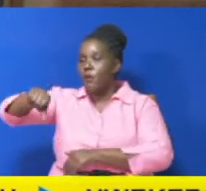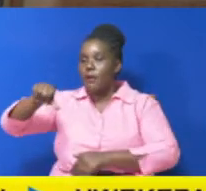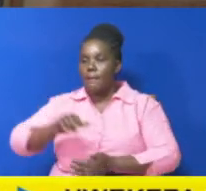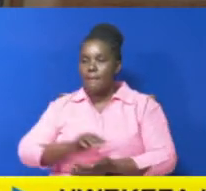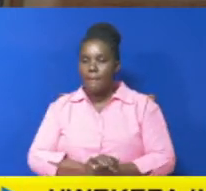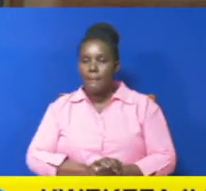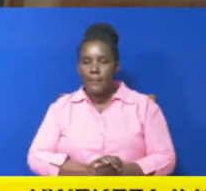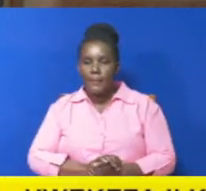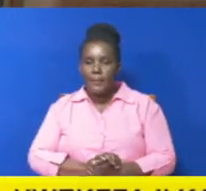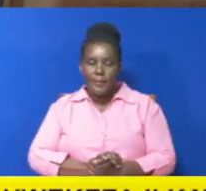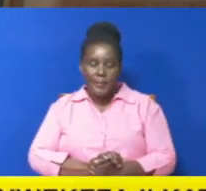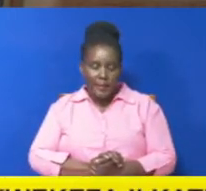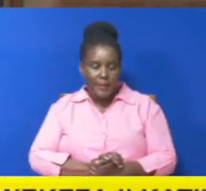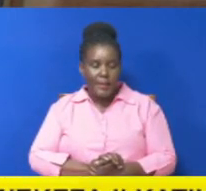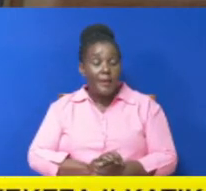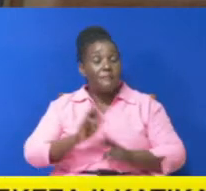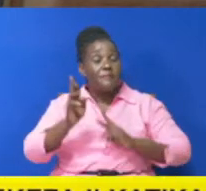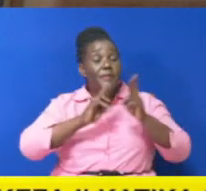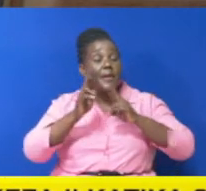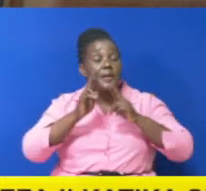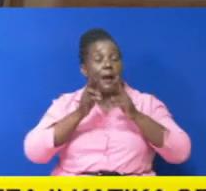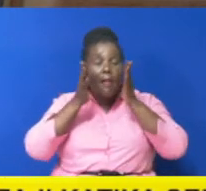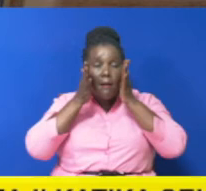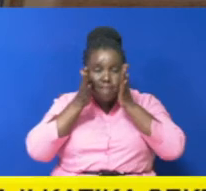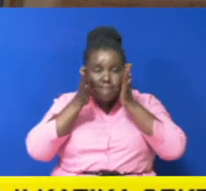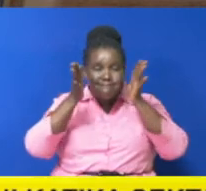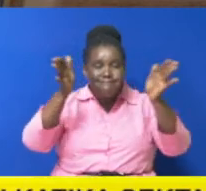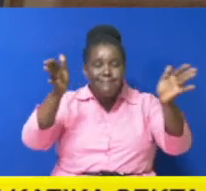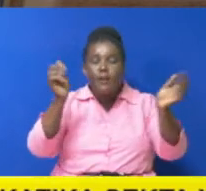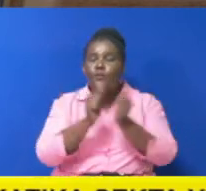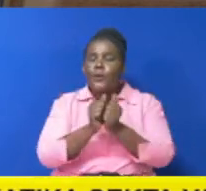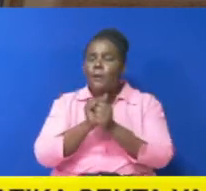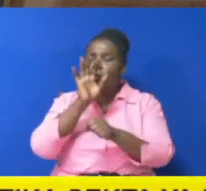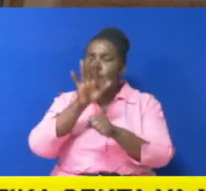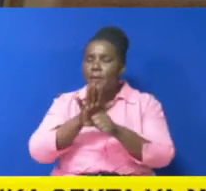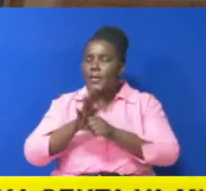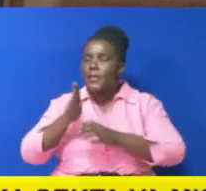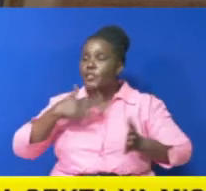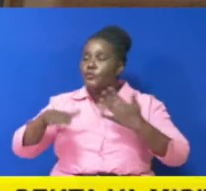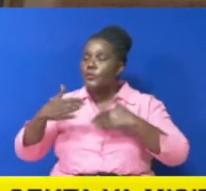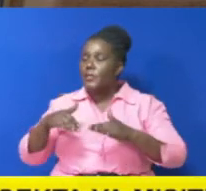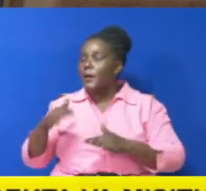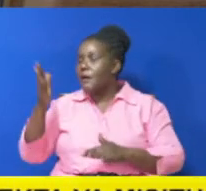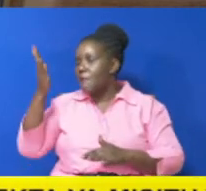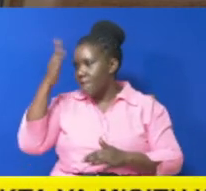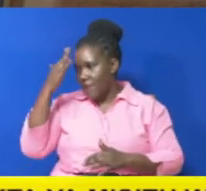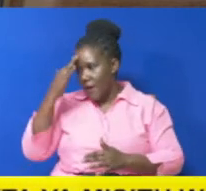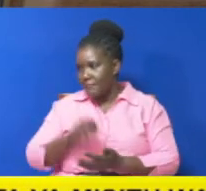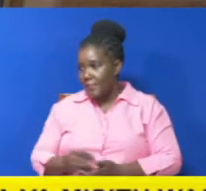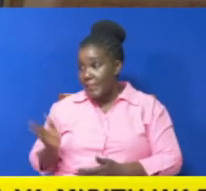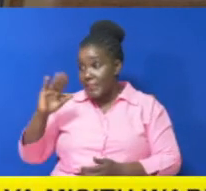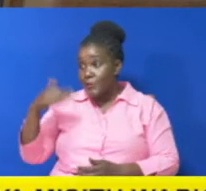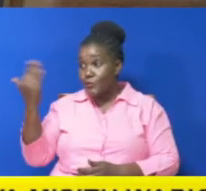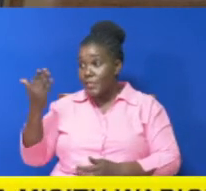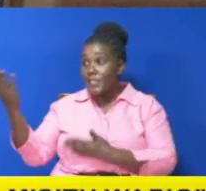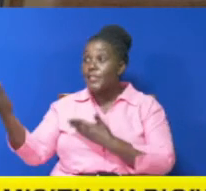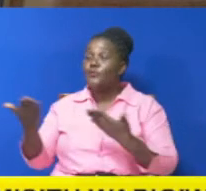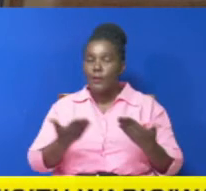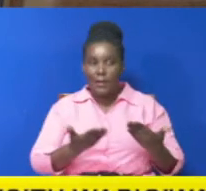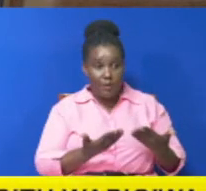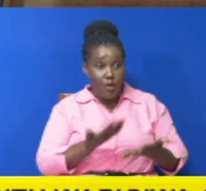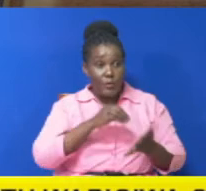binadamu. Mada ni pana sana, Alfa. Kuna vitu vingi ambavyo tunataka kuvijua. Tutakualika siku nyingine. Na hasa hili la